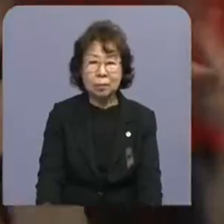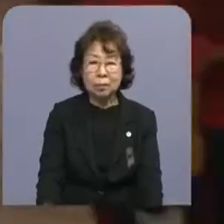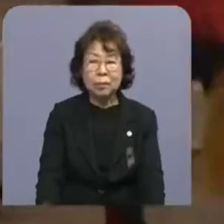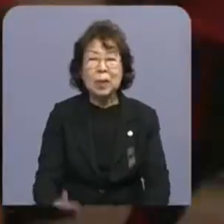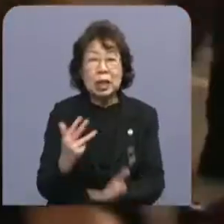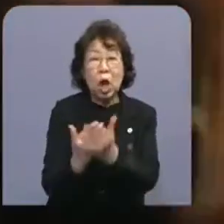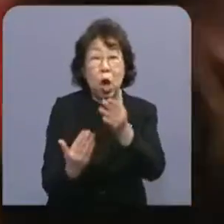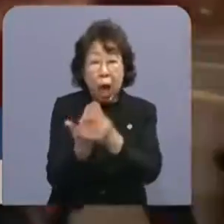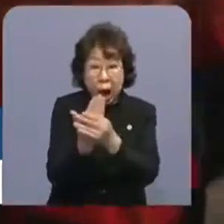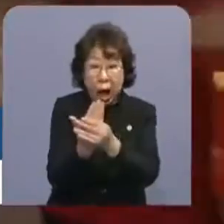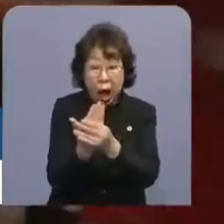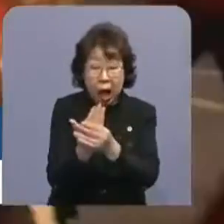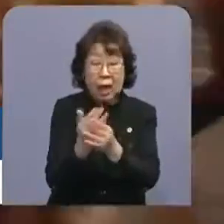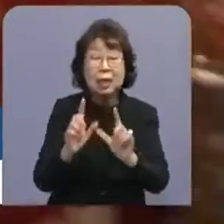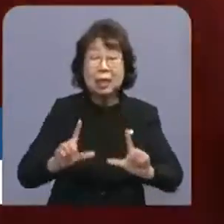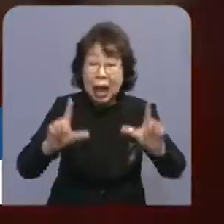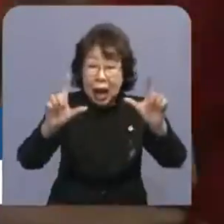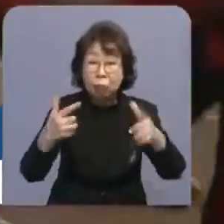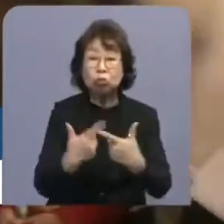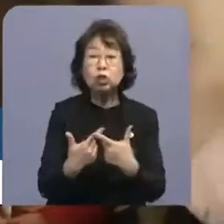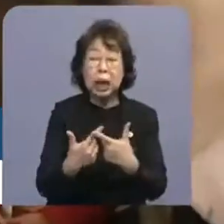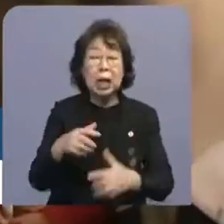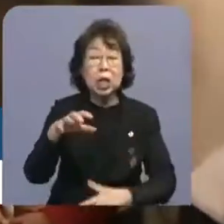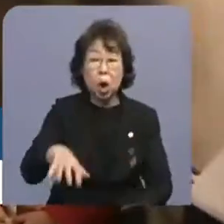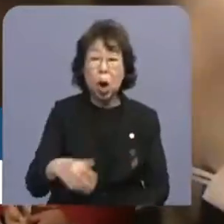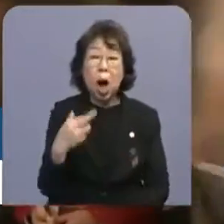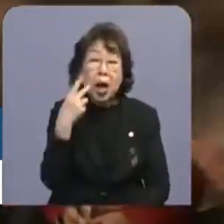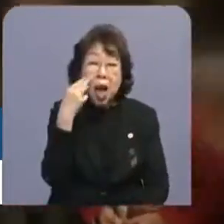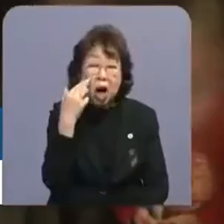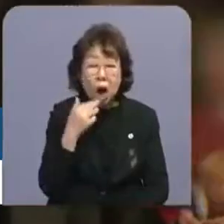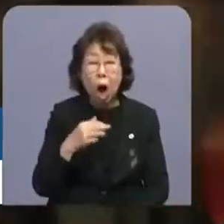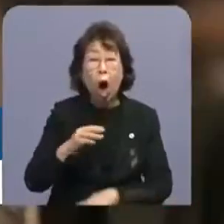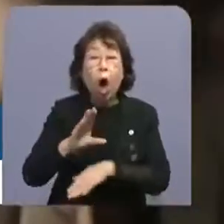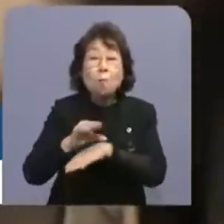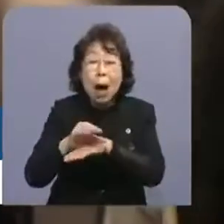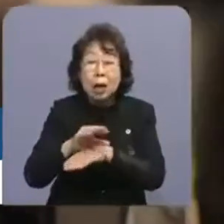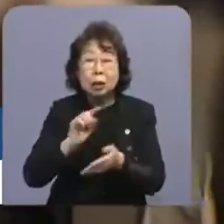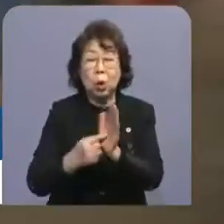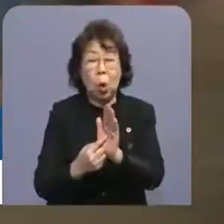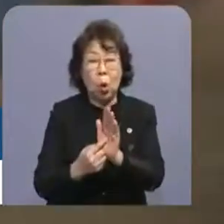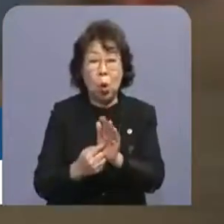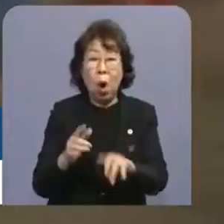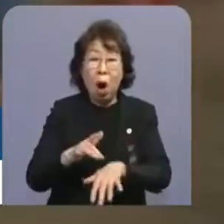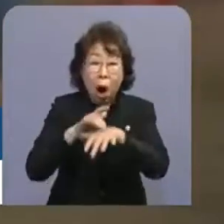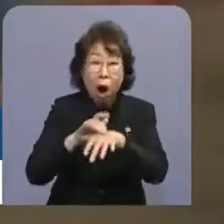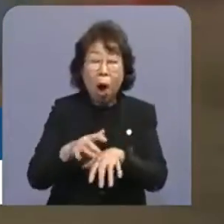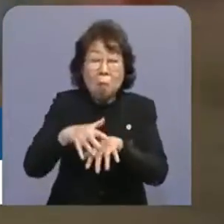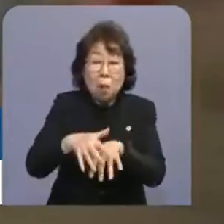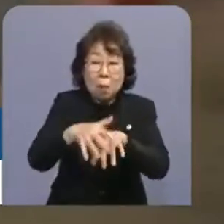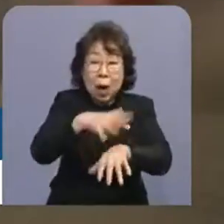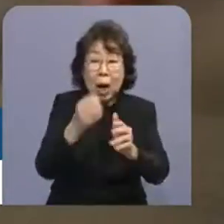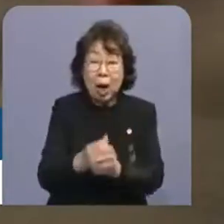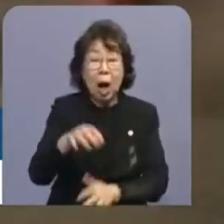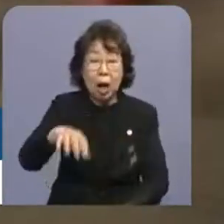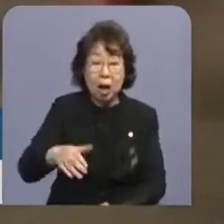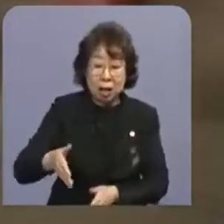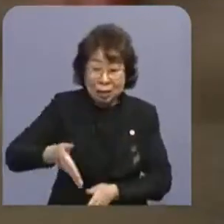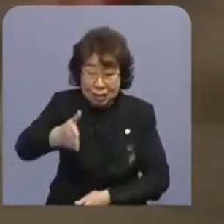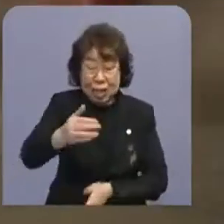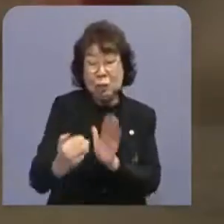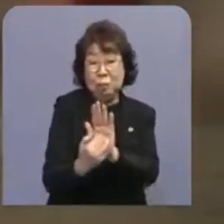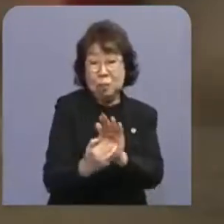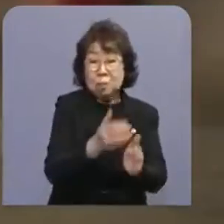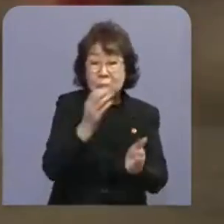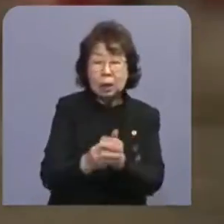이태원 할로윈 참사가 있었던 날 부산 영어방송재단이 주최한 할로윈 퍼레이드. 해변로에 차량이 통제되자 주변